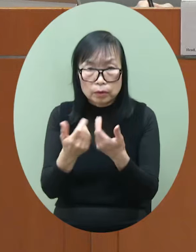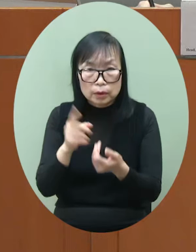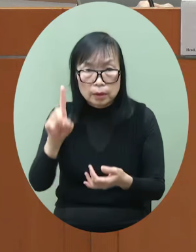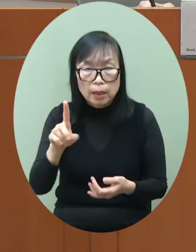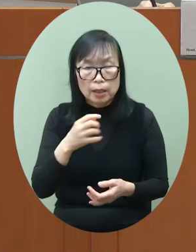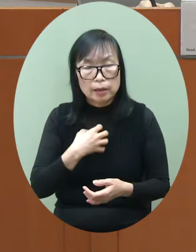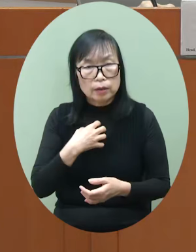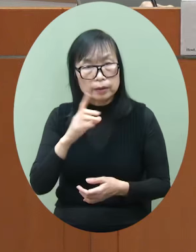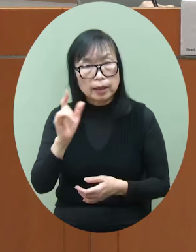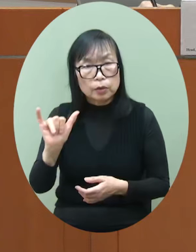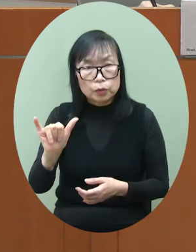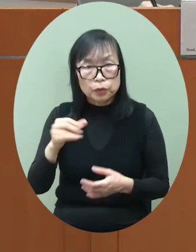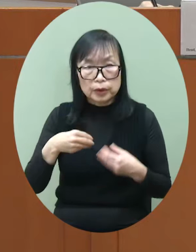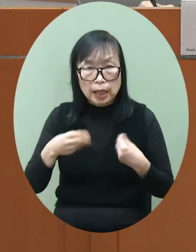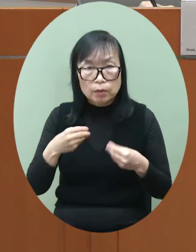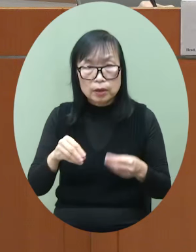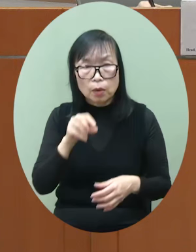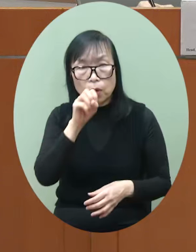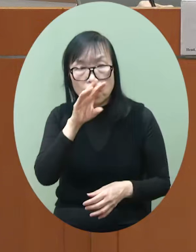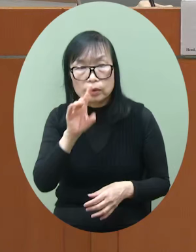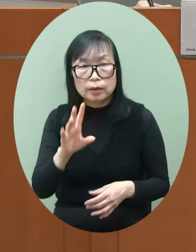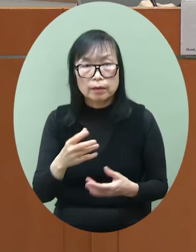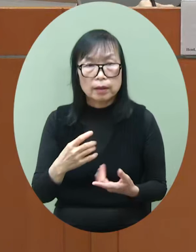教授的說法呢?